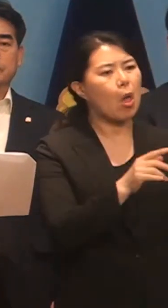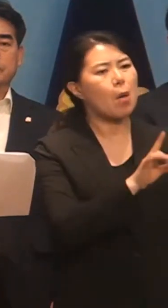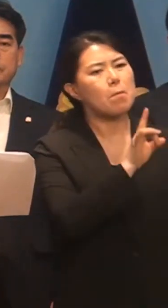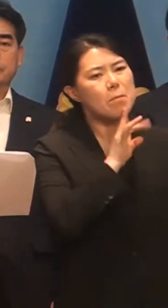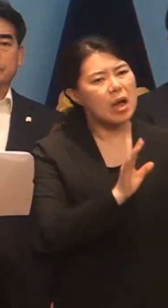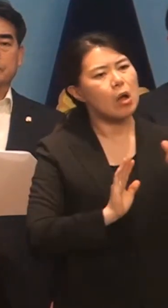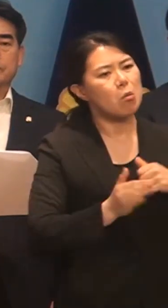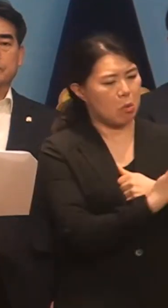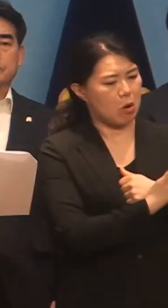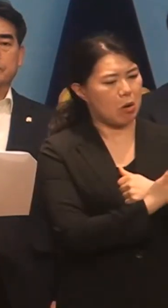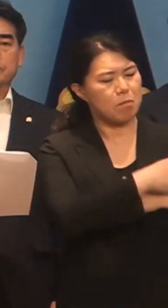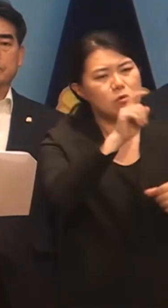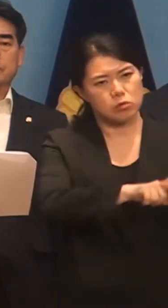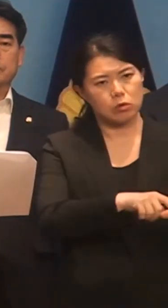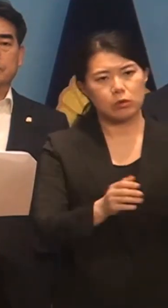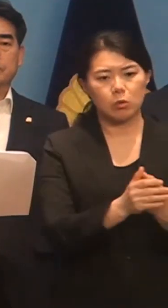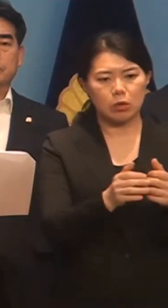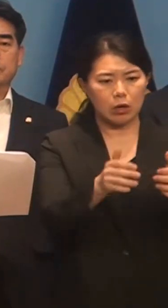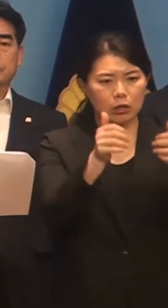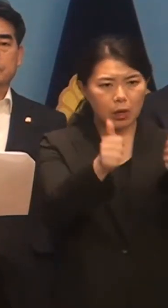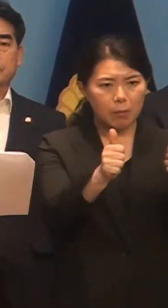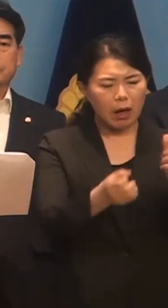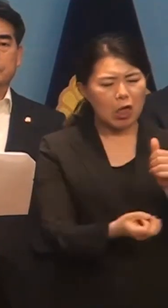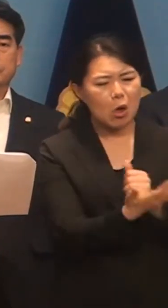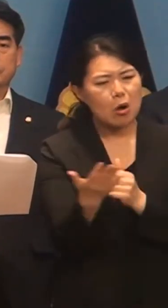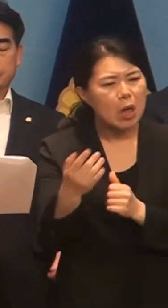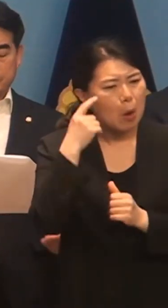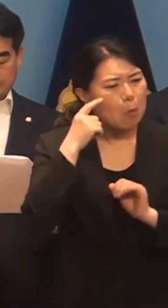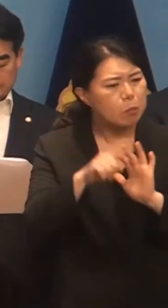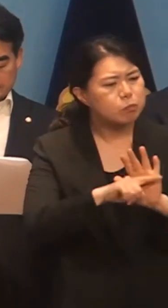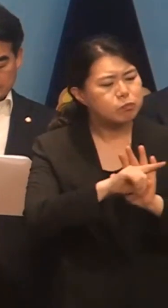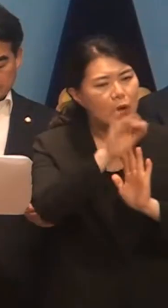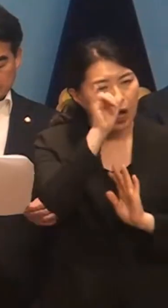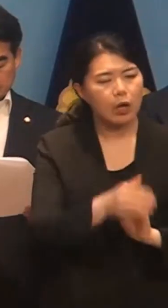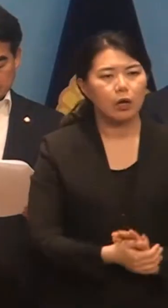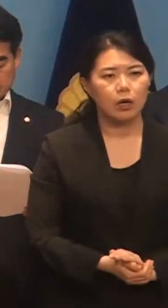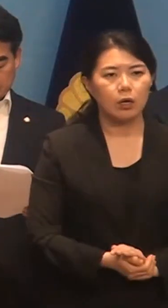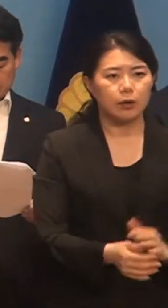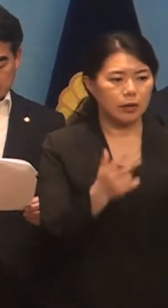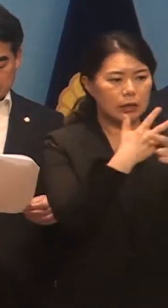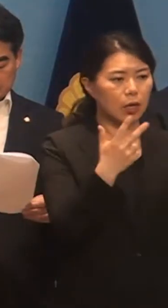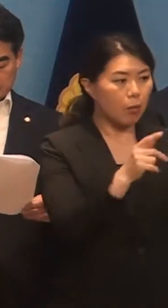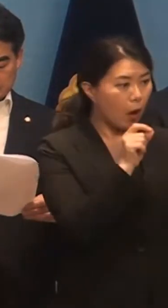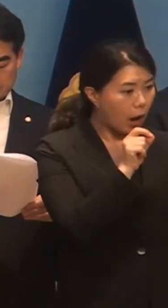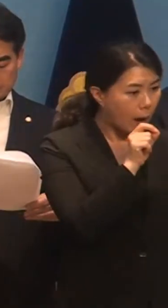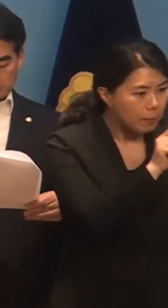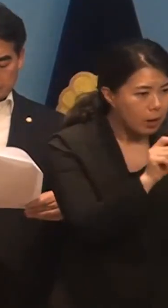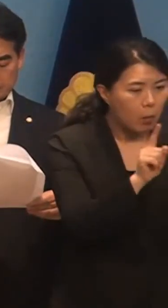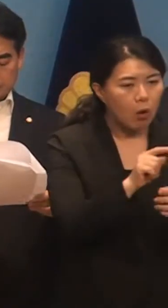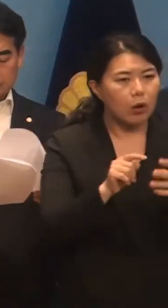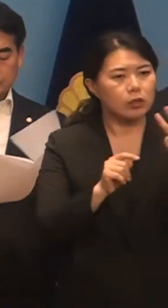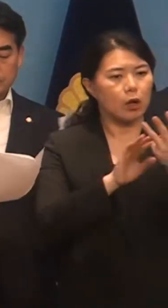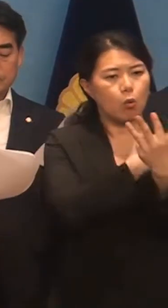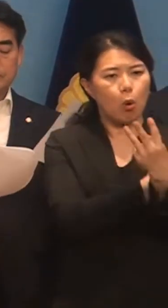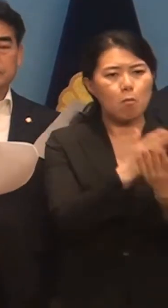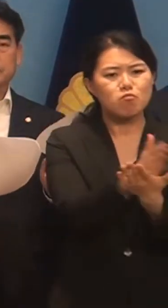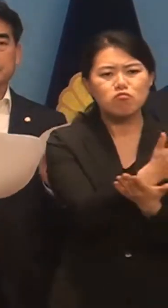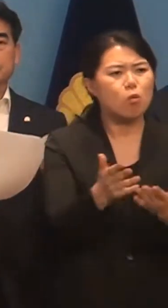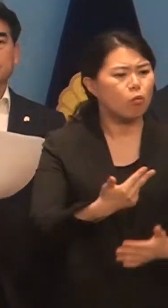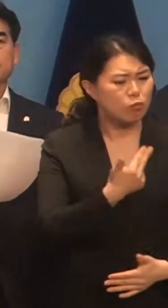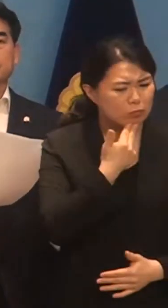법률로 명백히 재판에 영향을 미치기 위한 의도입니다. 이재명 앞에서는 상권 분립도